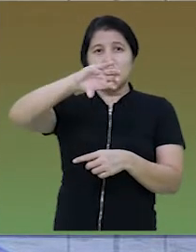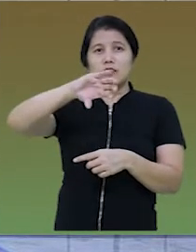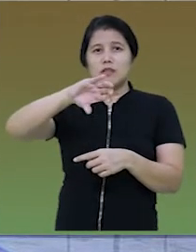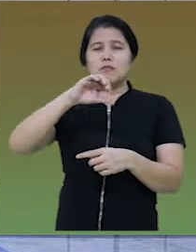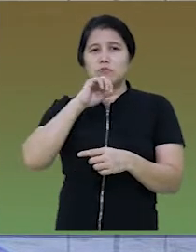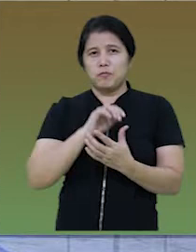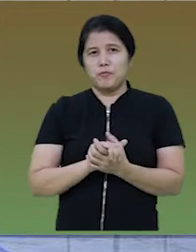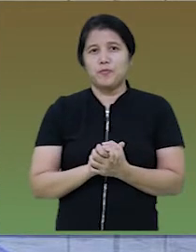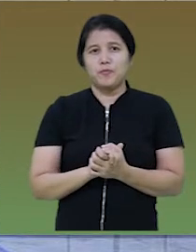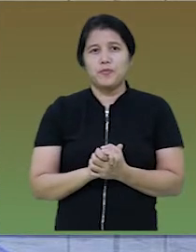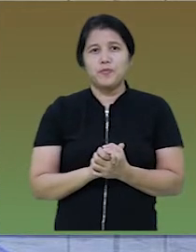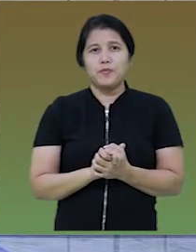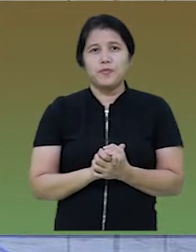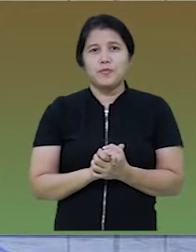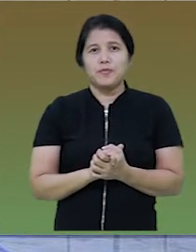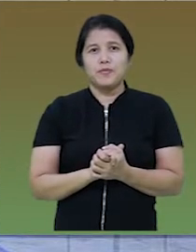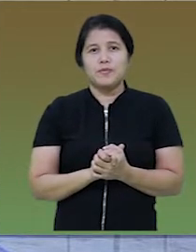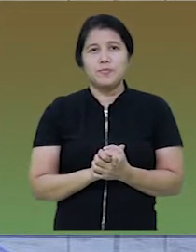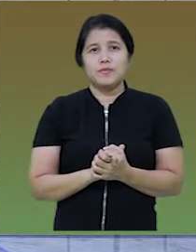baso.